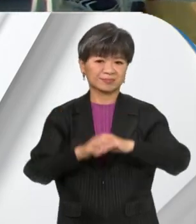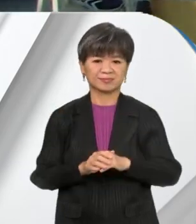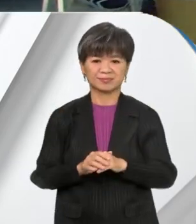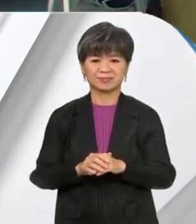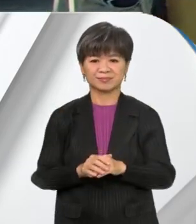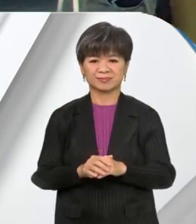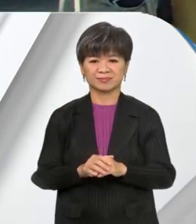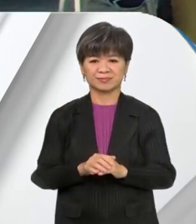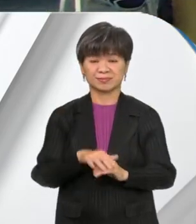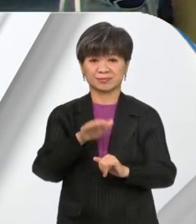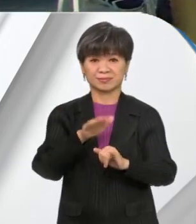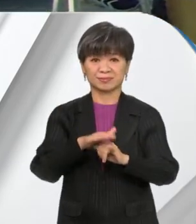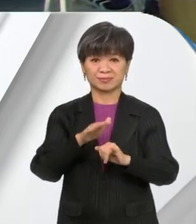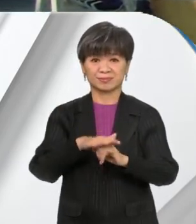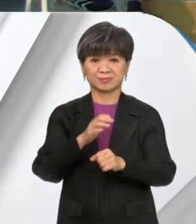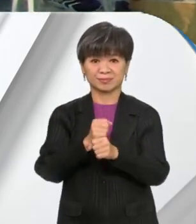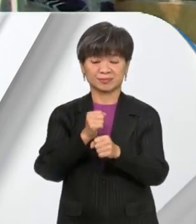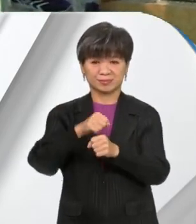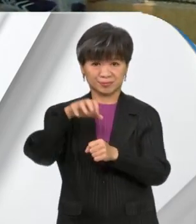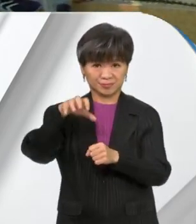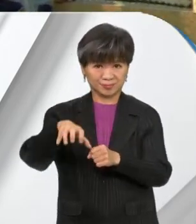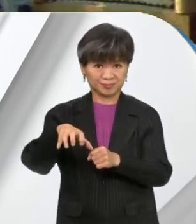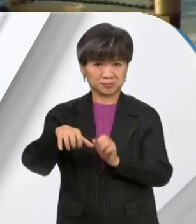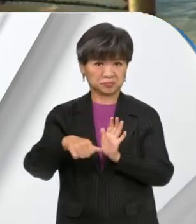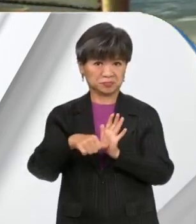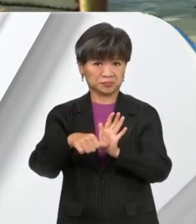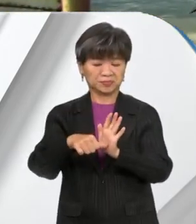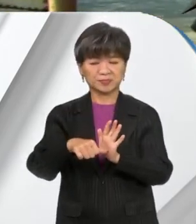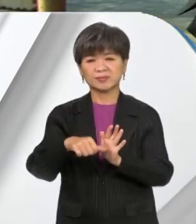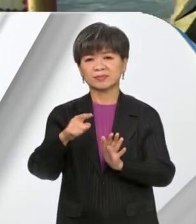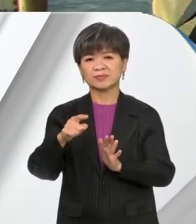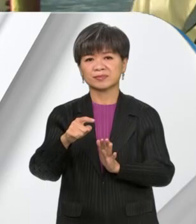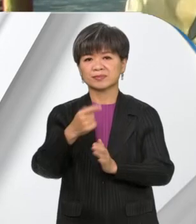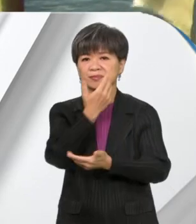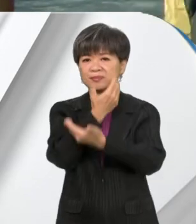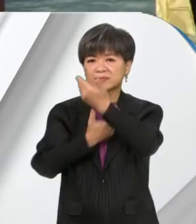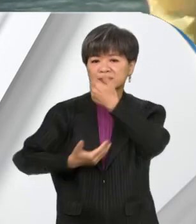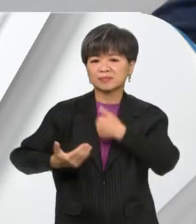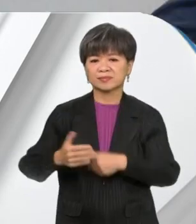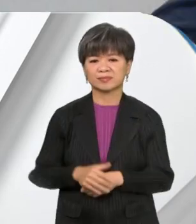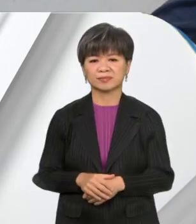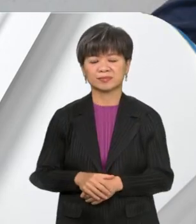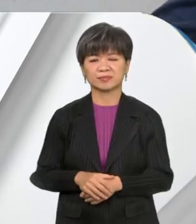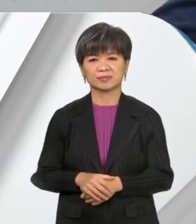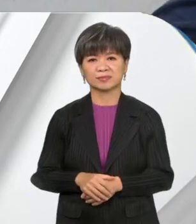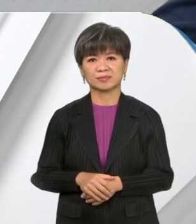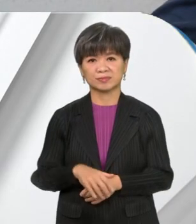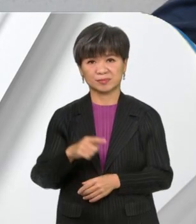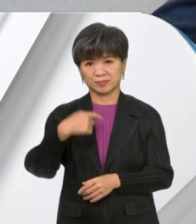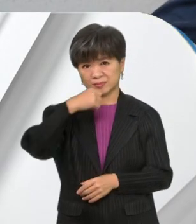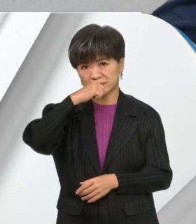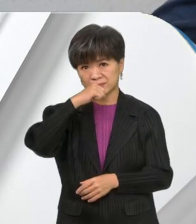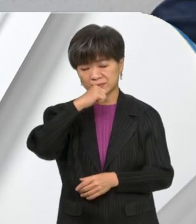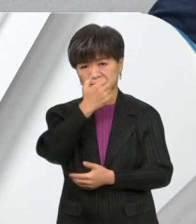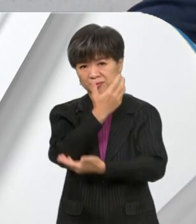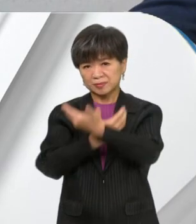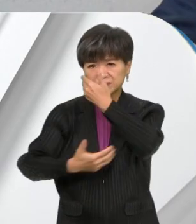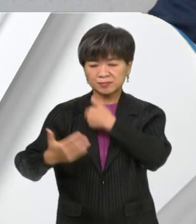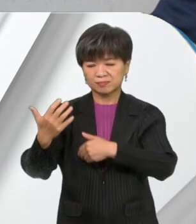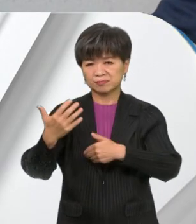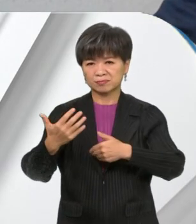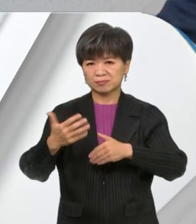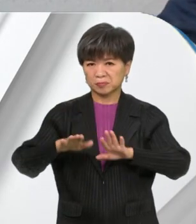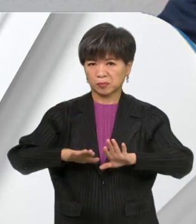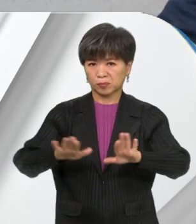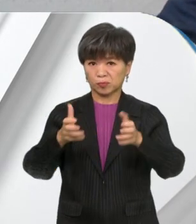掉，当有名的个台剧，做来讲是按台剧的起飞阶段，当